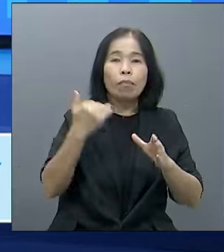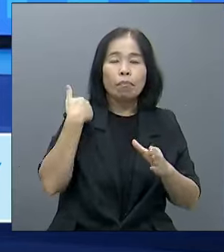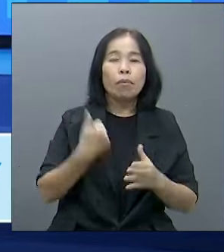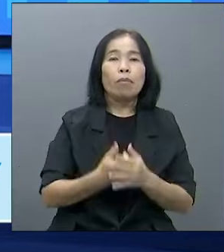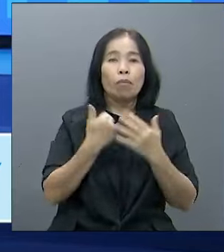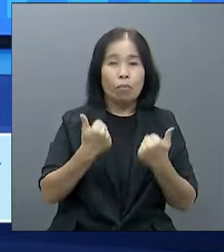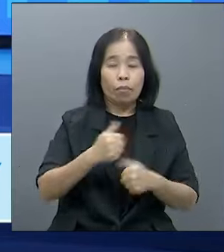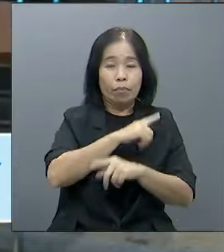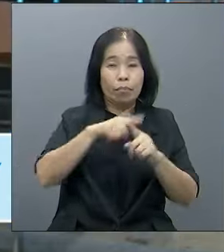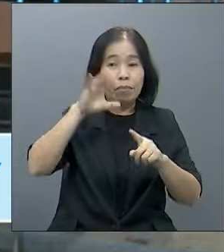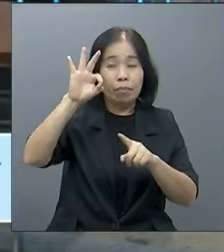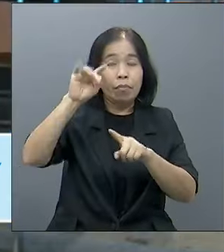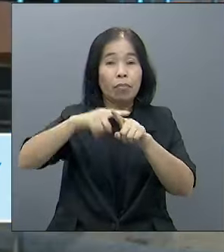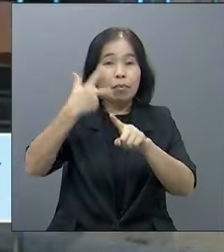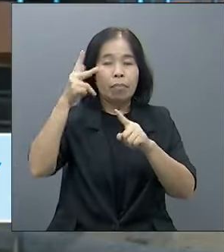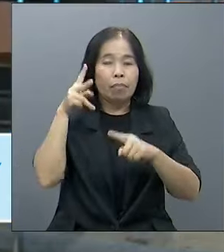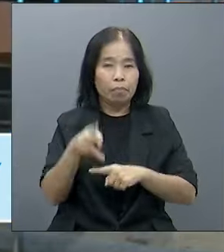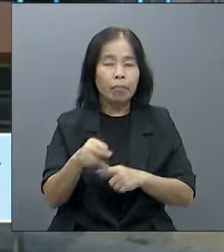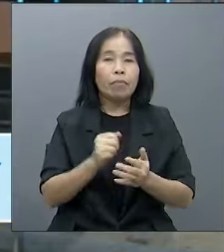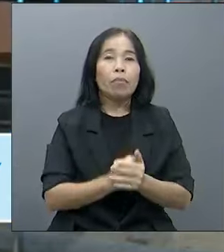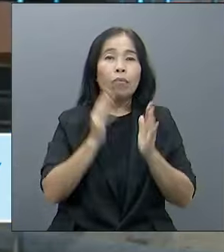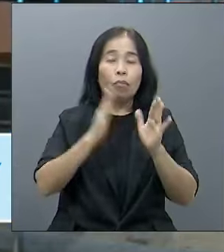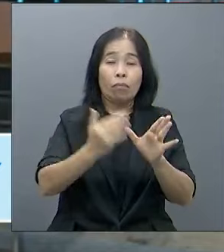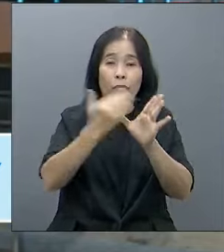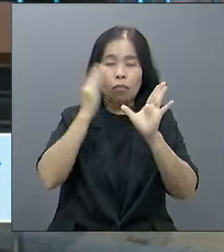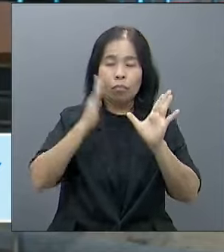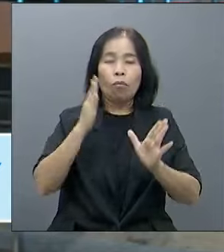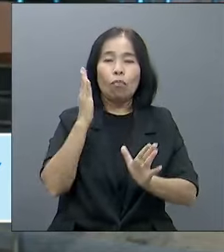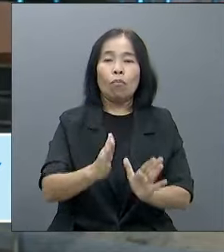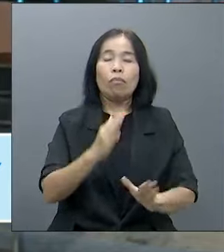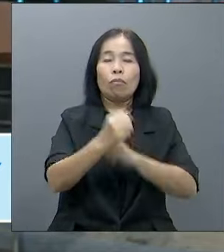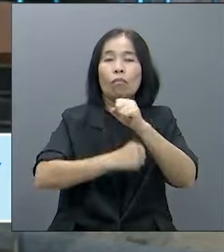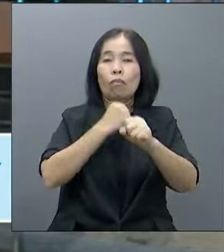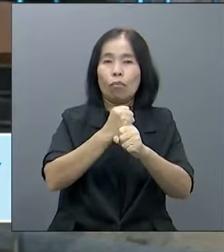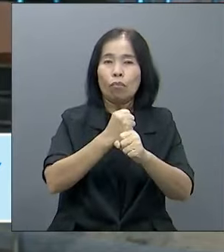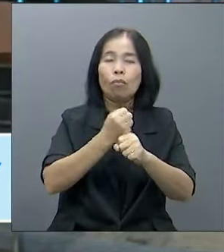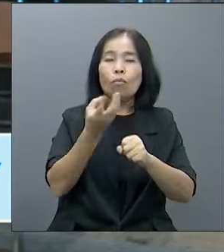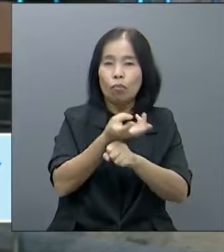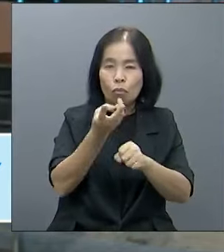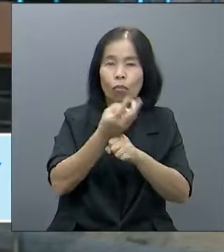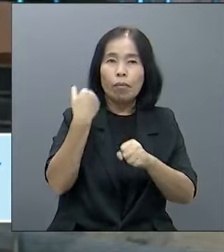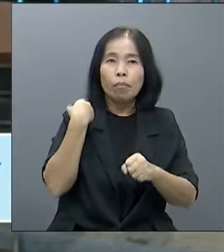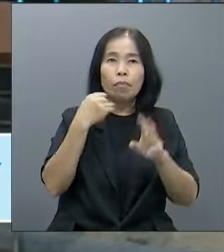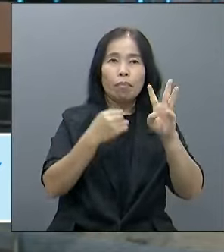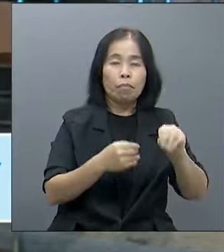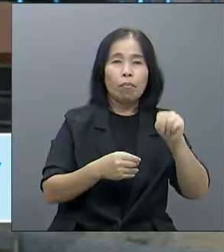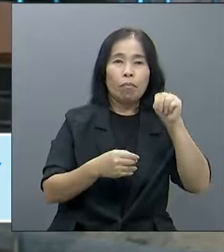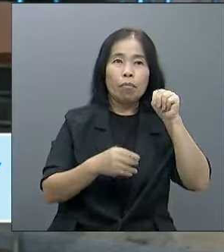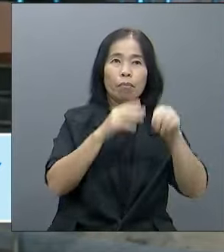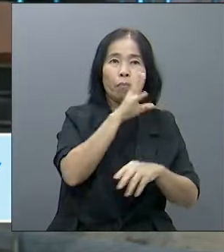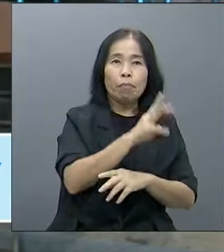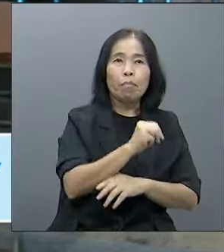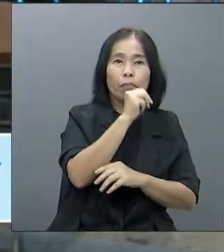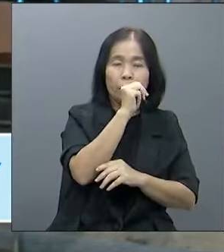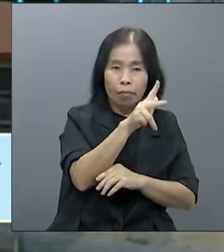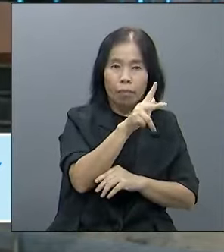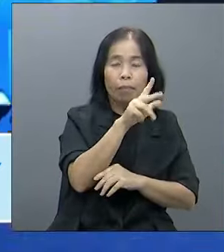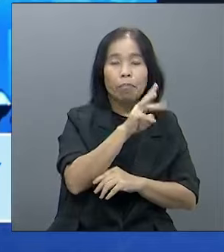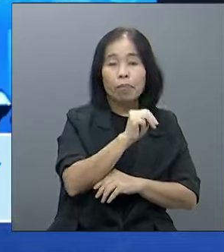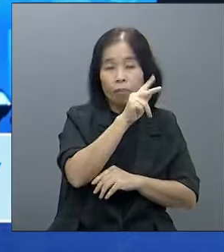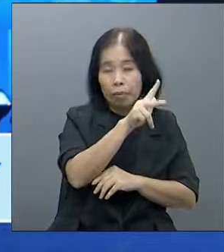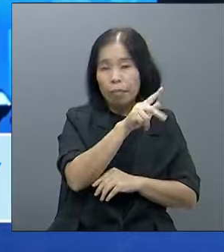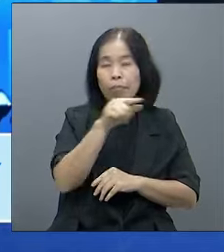คม2567โดยผู้สมัครต้องเป็นเยาวชนในระดับมัธยมศึกษาตอนปลายระดับอุดมศึกษาอายุไม่เกิน25ปี